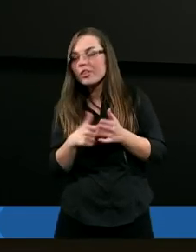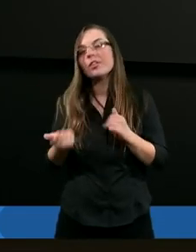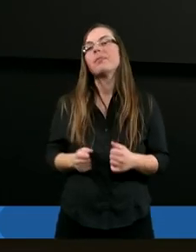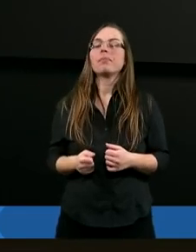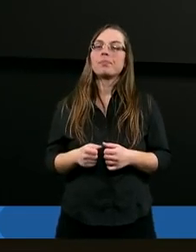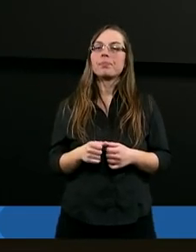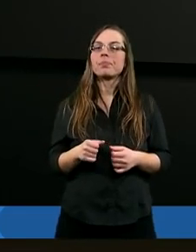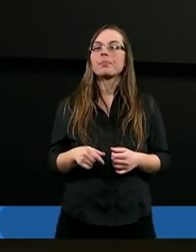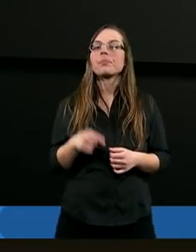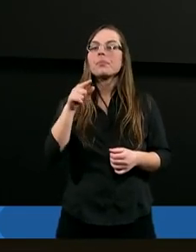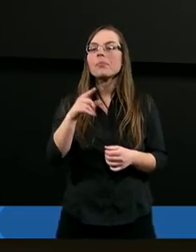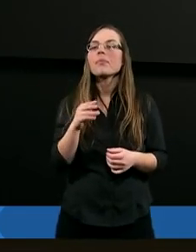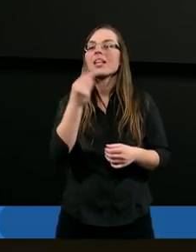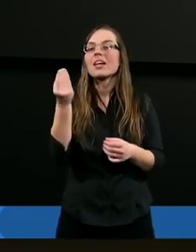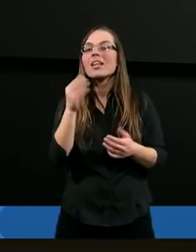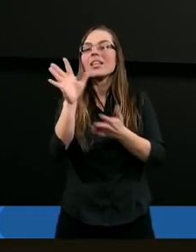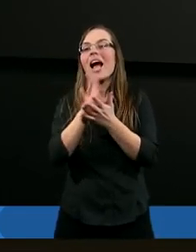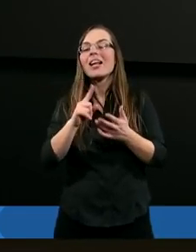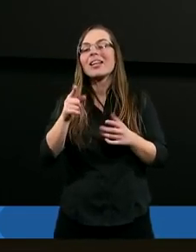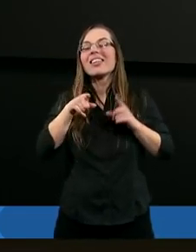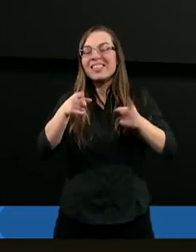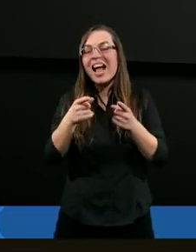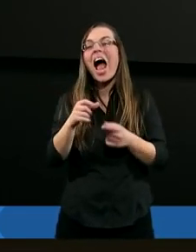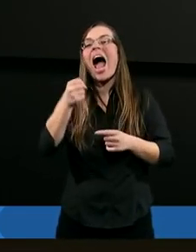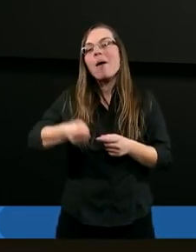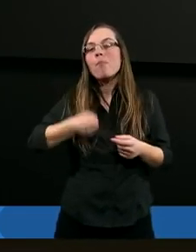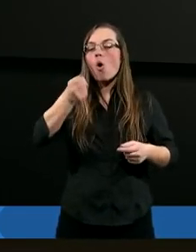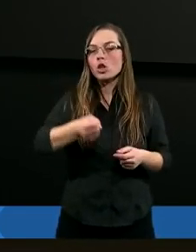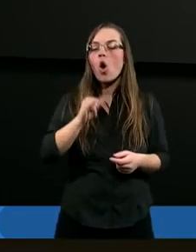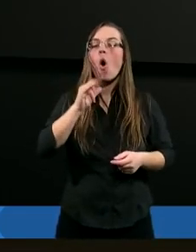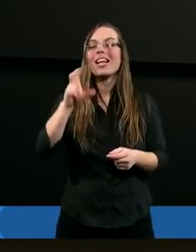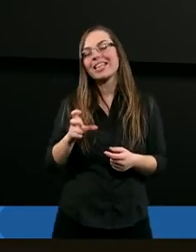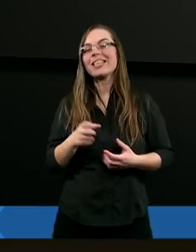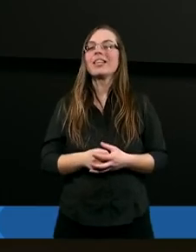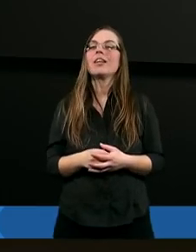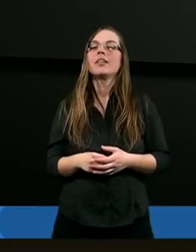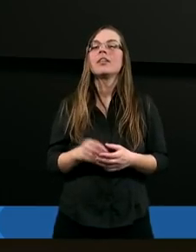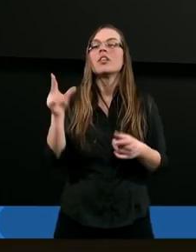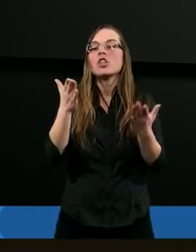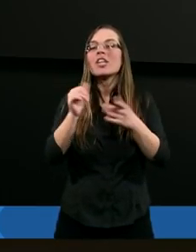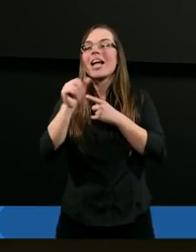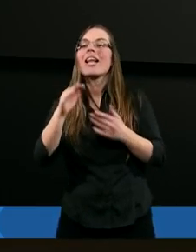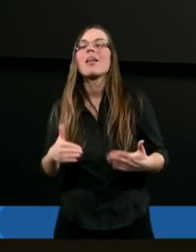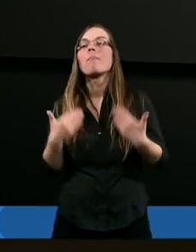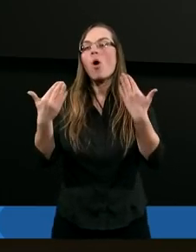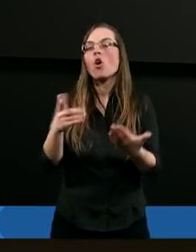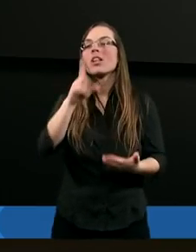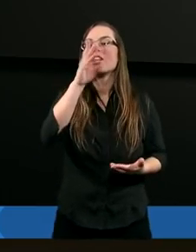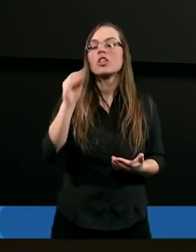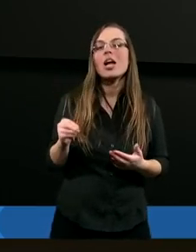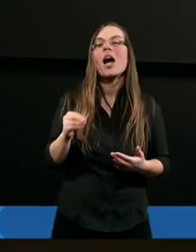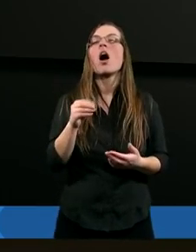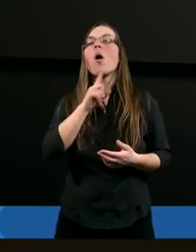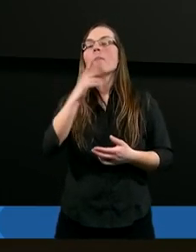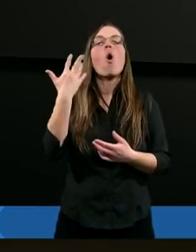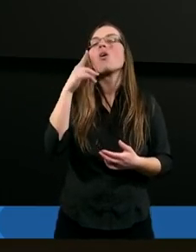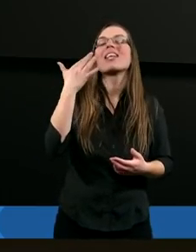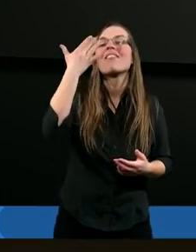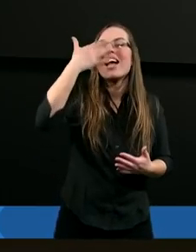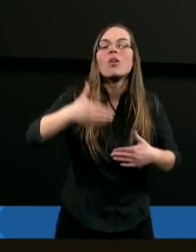I później jeszcze ten tekst dziejów apostolskich jest podany, że po